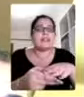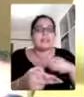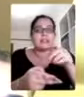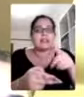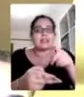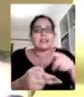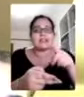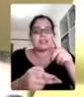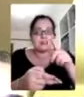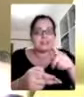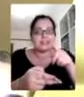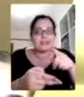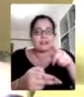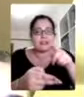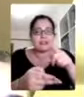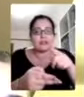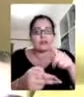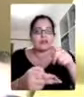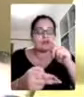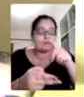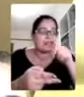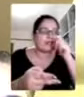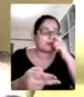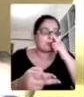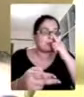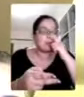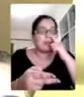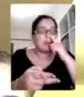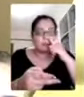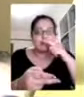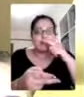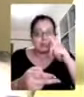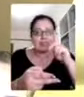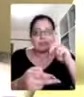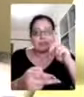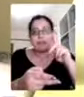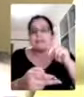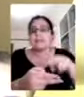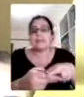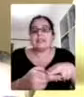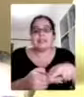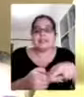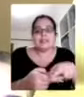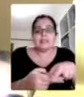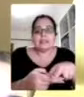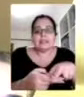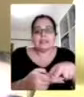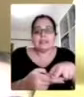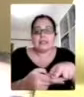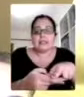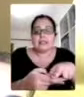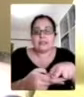detaylı birkaç şey yazacağım. Siz de sormuştunuz, merak ediyordunuz. Onları hazırlıyorum.